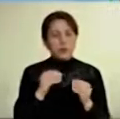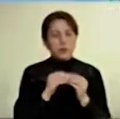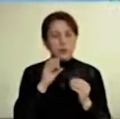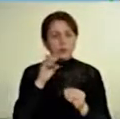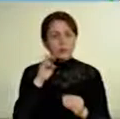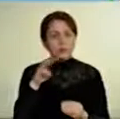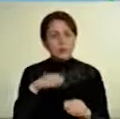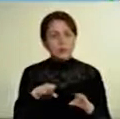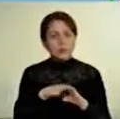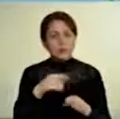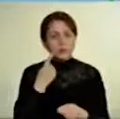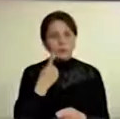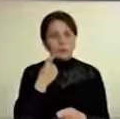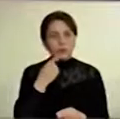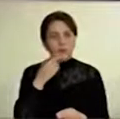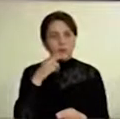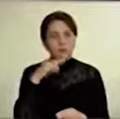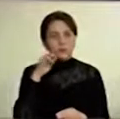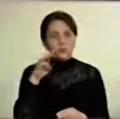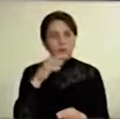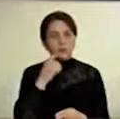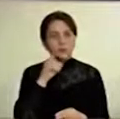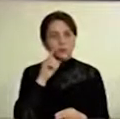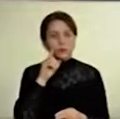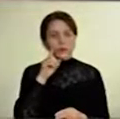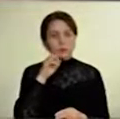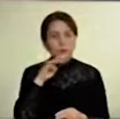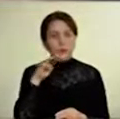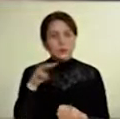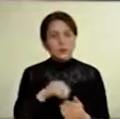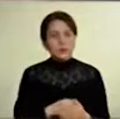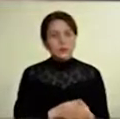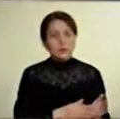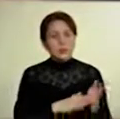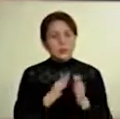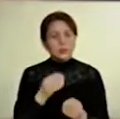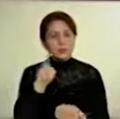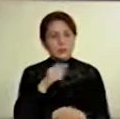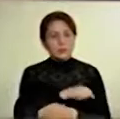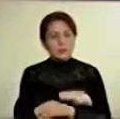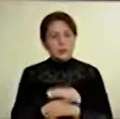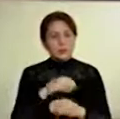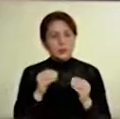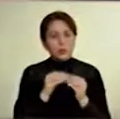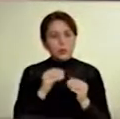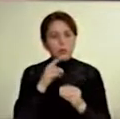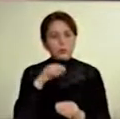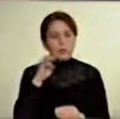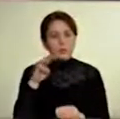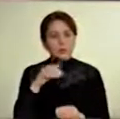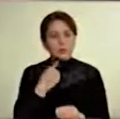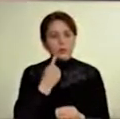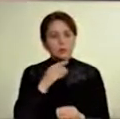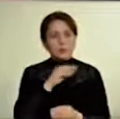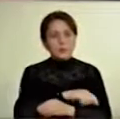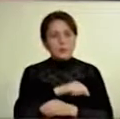santimetrga teng, 1 desimetr esa 100 mm-ga teng. Navbatdagi 1 metr 10 desimetrga, 1